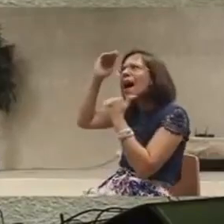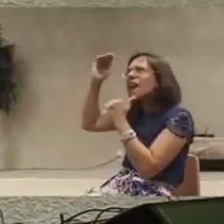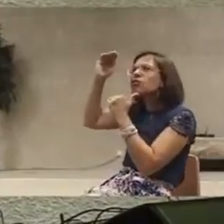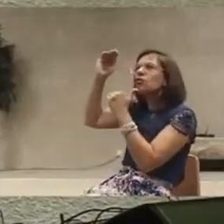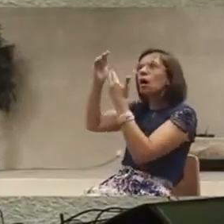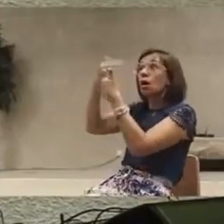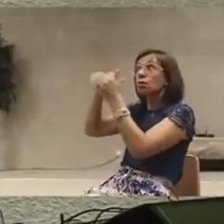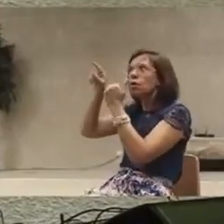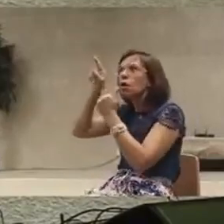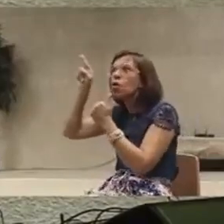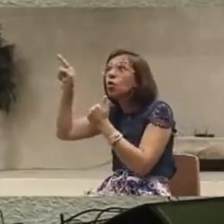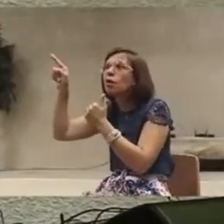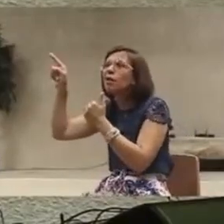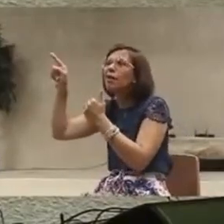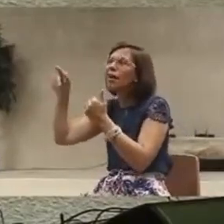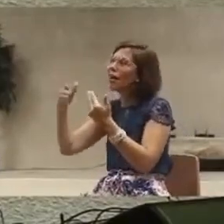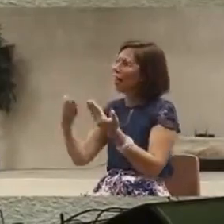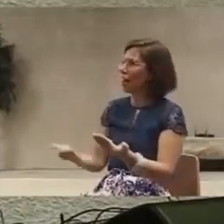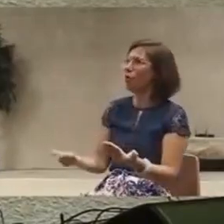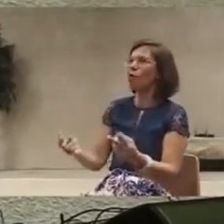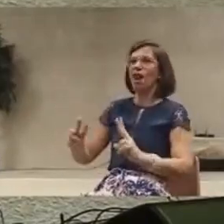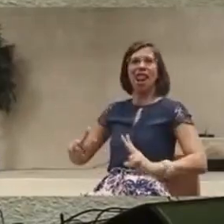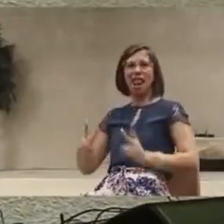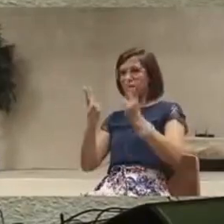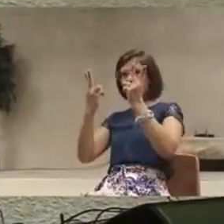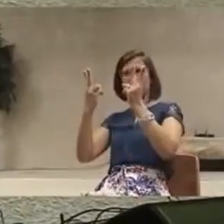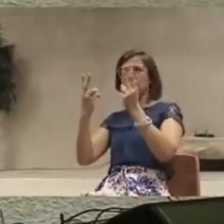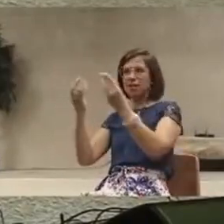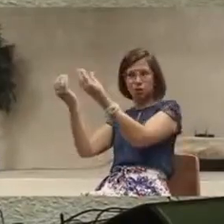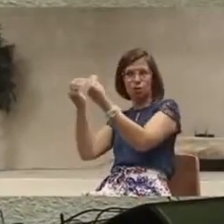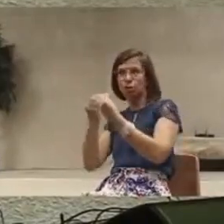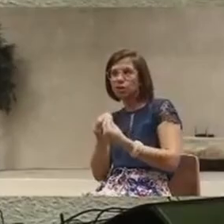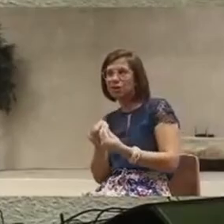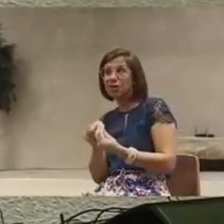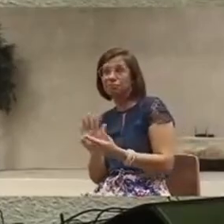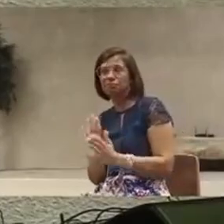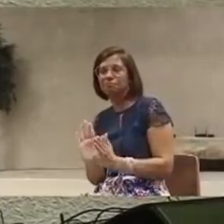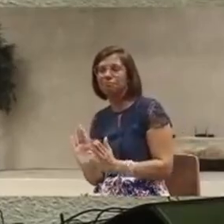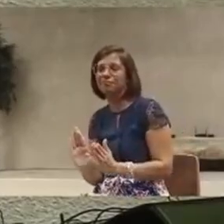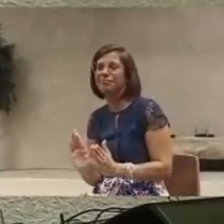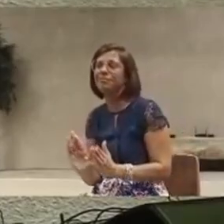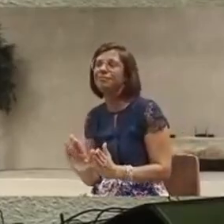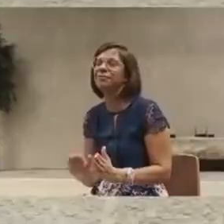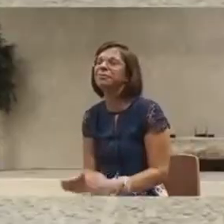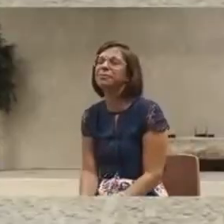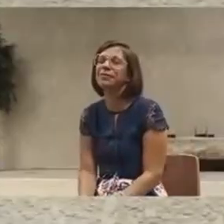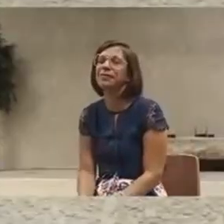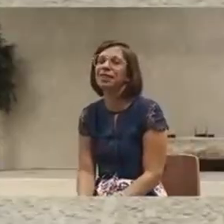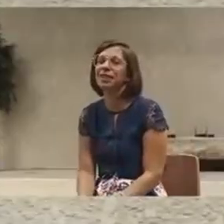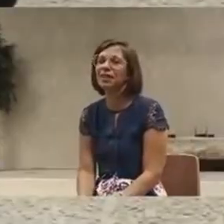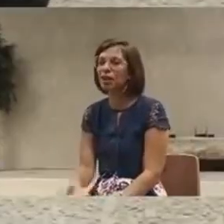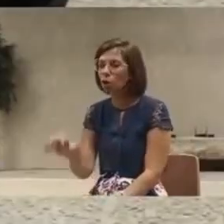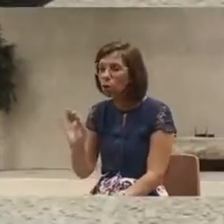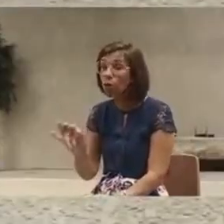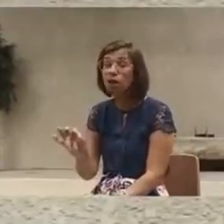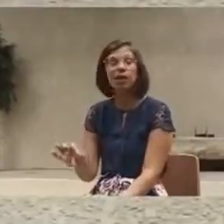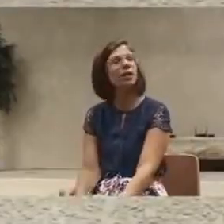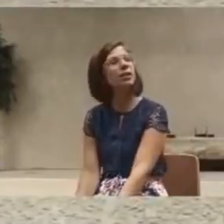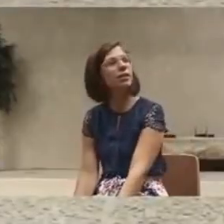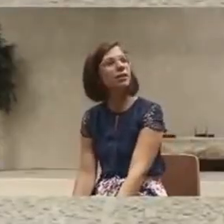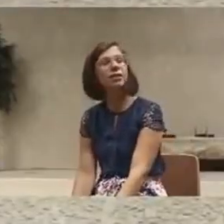une récompense, une grande récompense, non? C'est du verset dans la tête. En effet, vous avez besoin